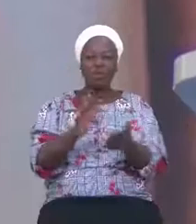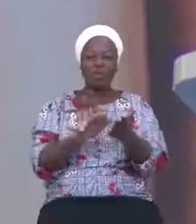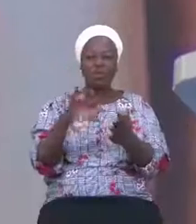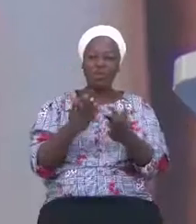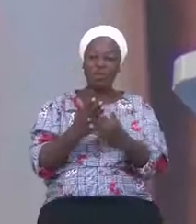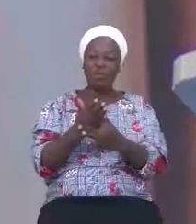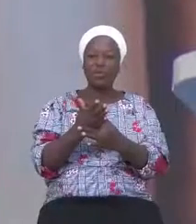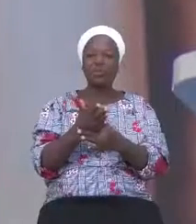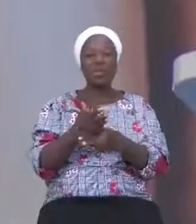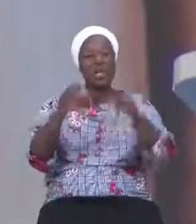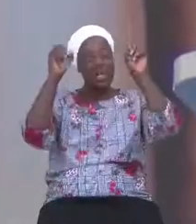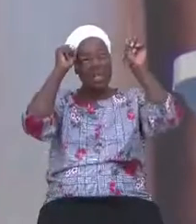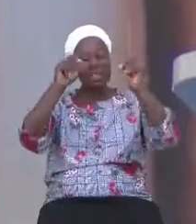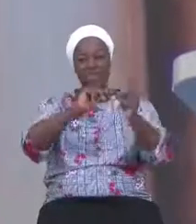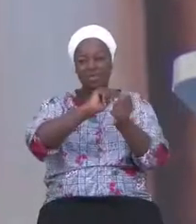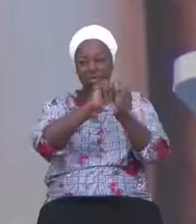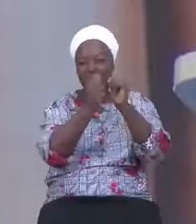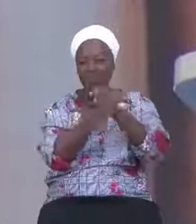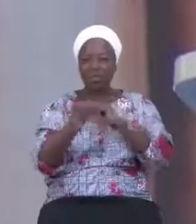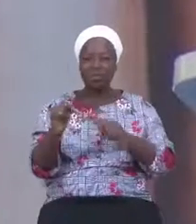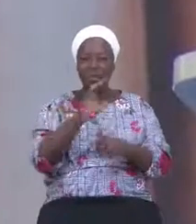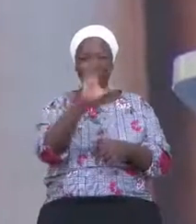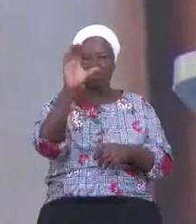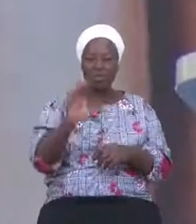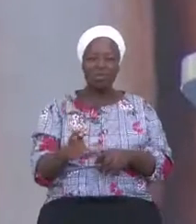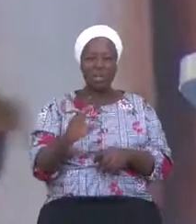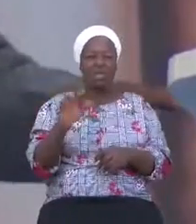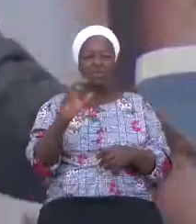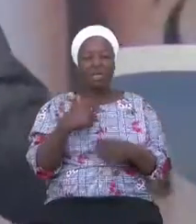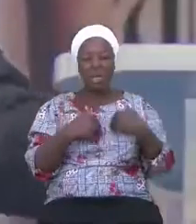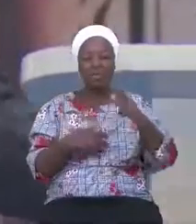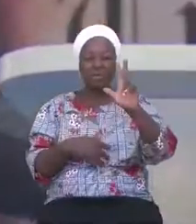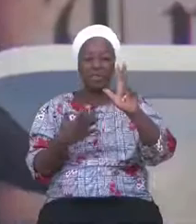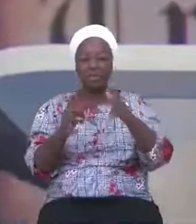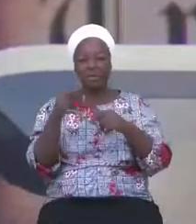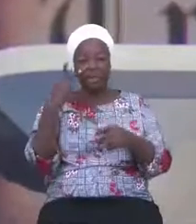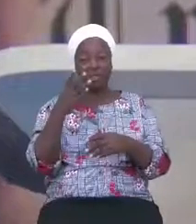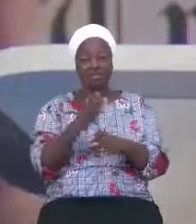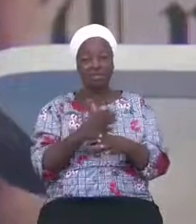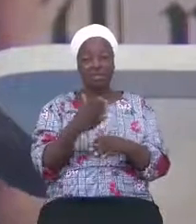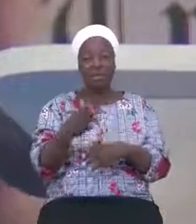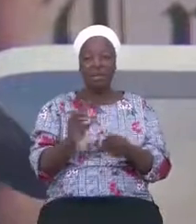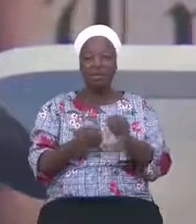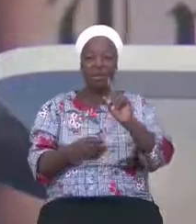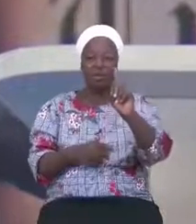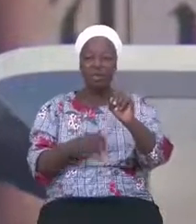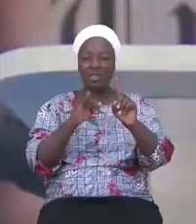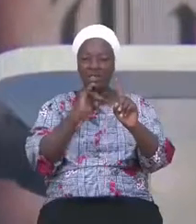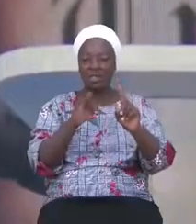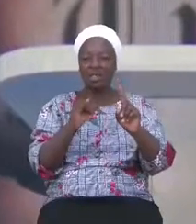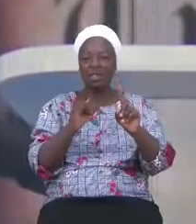croix transformatrice. Trois éléments à considérer. Premièrement, notre rédemption